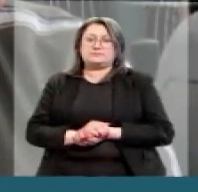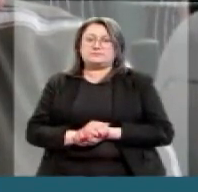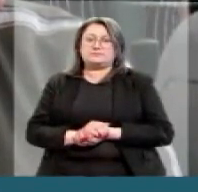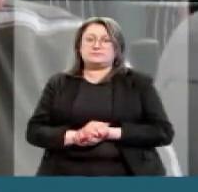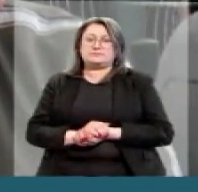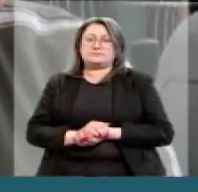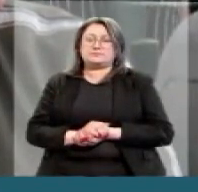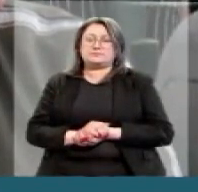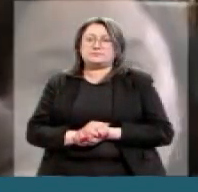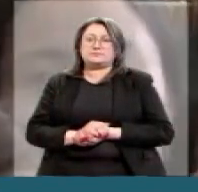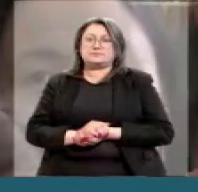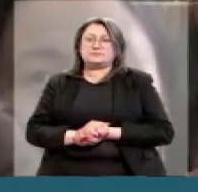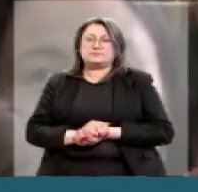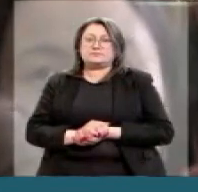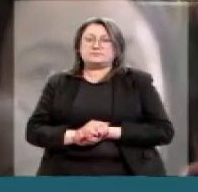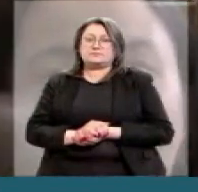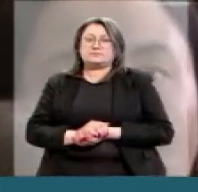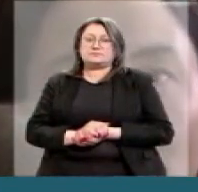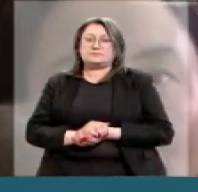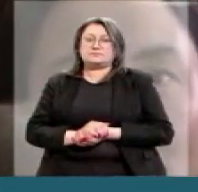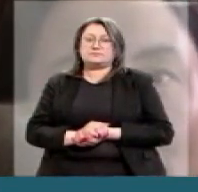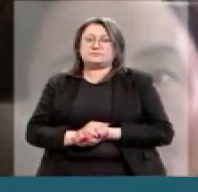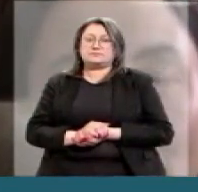сын көтермейді дейді.